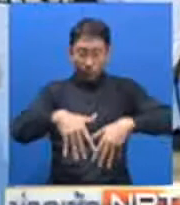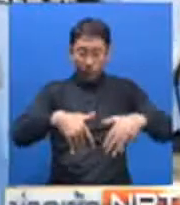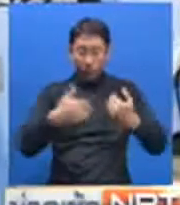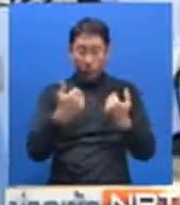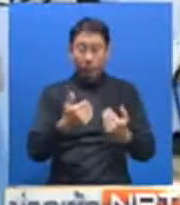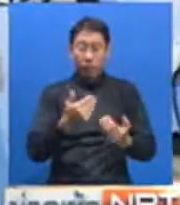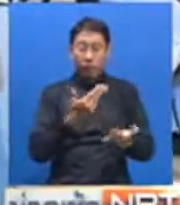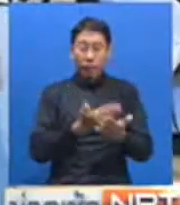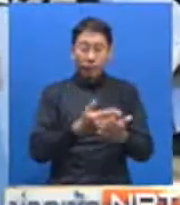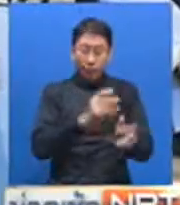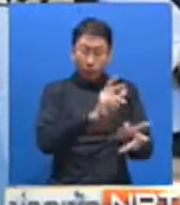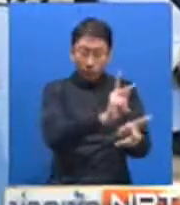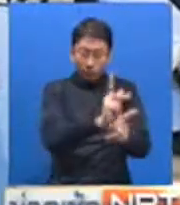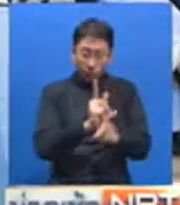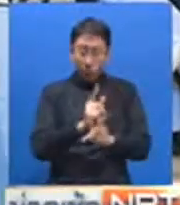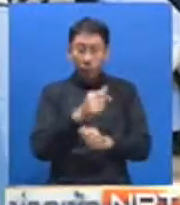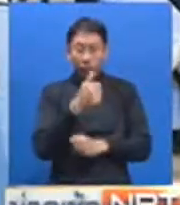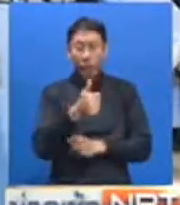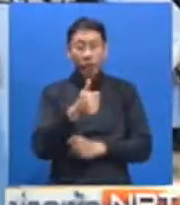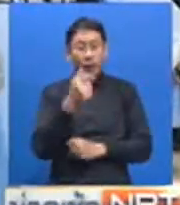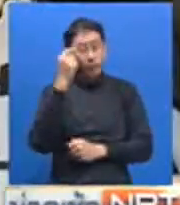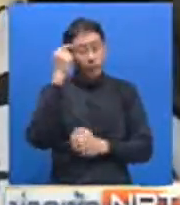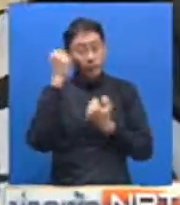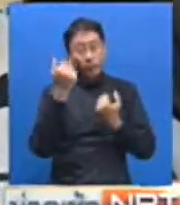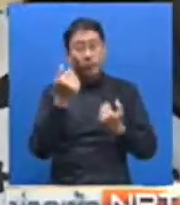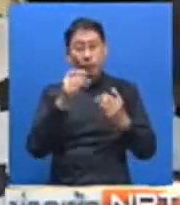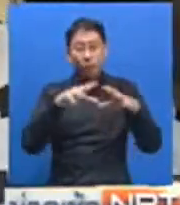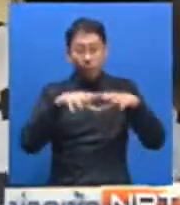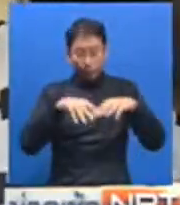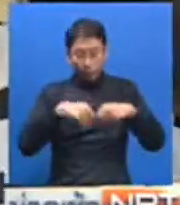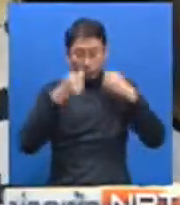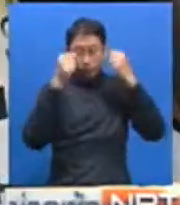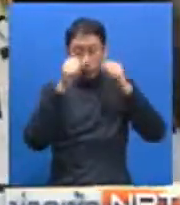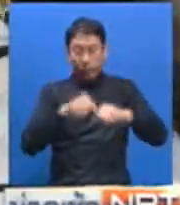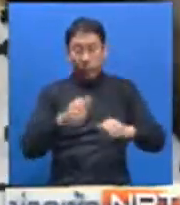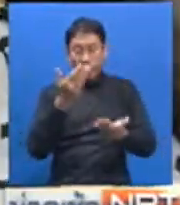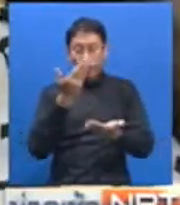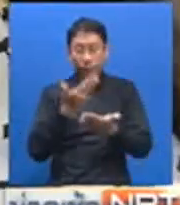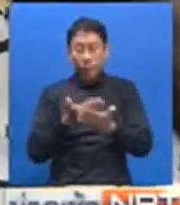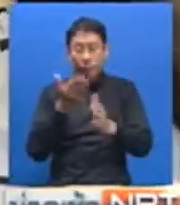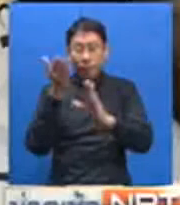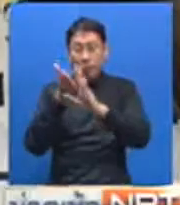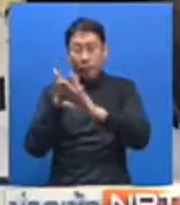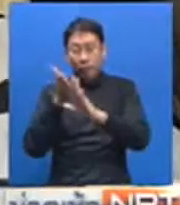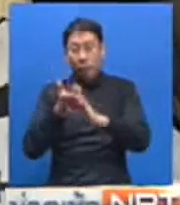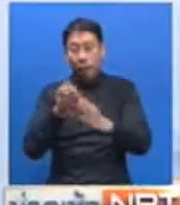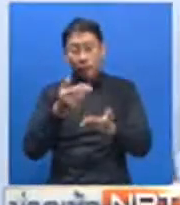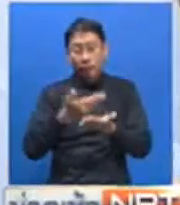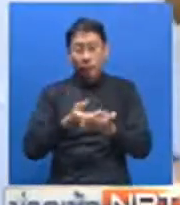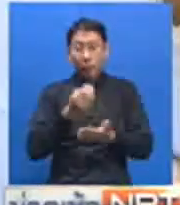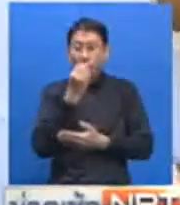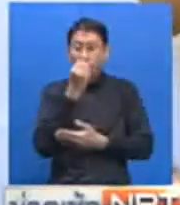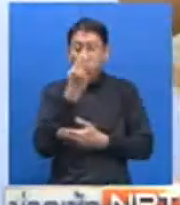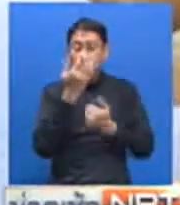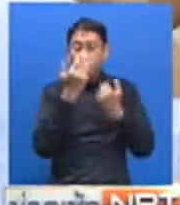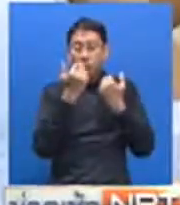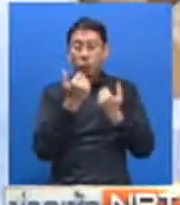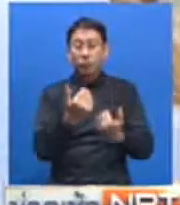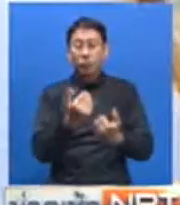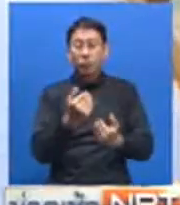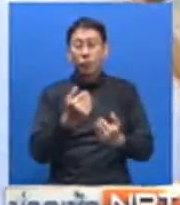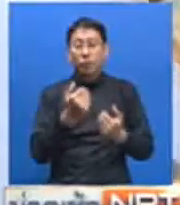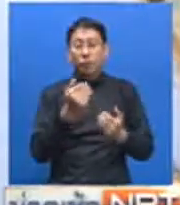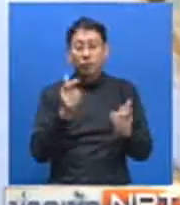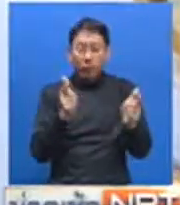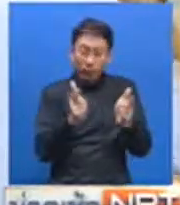เข้าถึงแหล่งเงินทุนให้มากยิ่งขึ้นโดยเห็นชอบให้หลักการร่วมกับธนาคารแห่งประเทศไทยในการปล่อยสินเชื่อนาโนไฟแนนซ์ซึ่ง